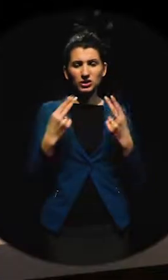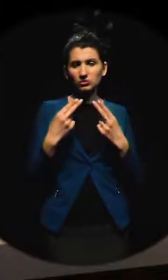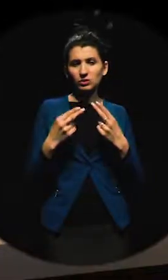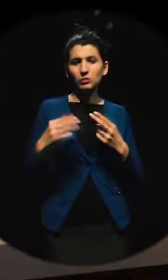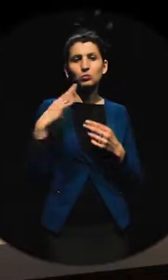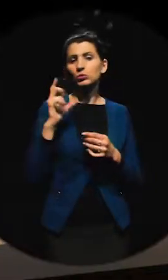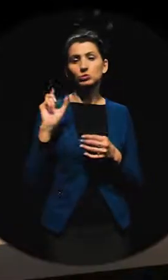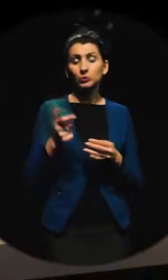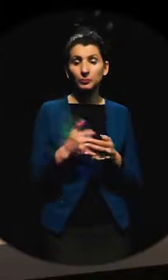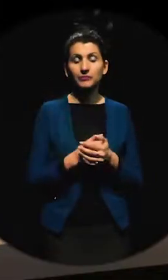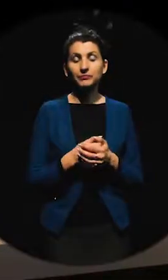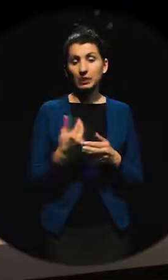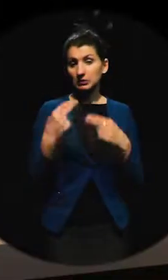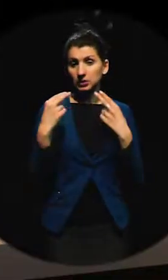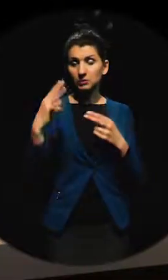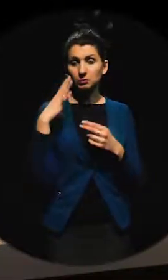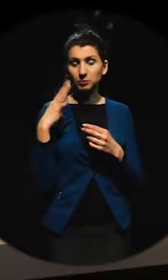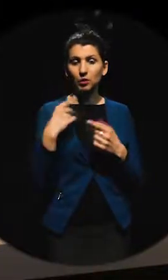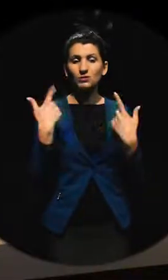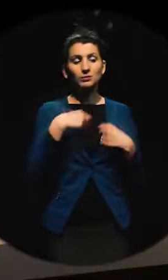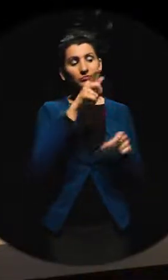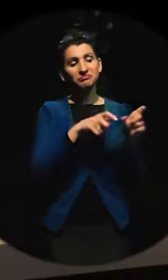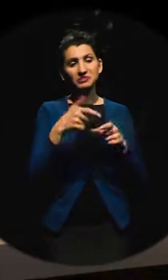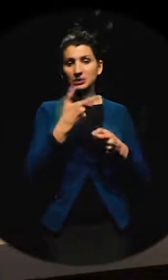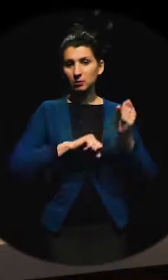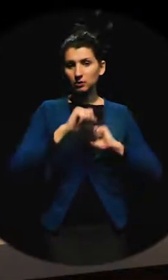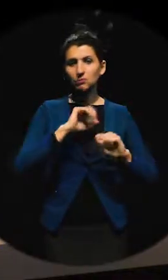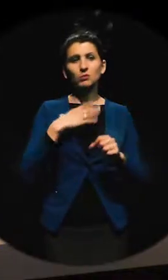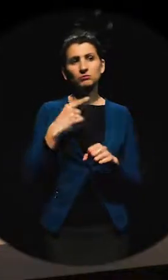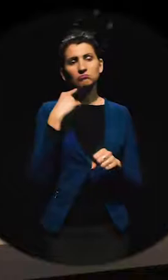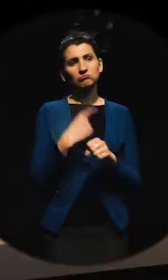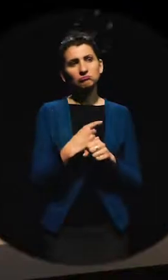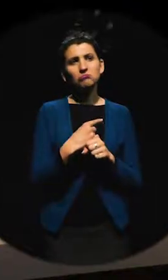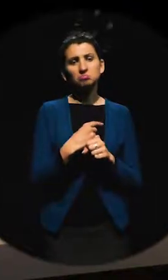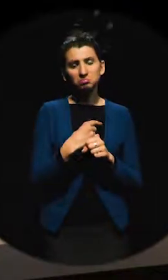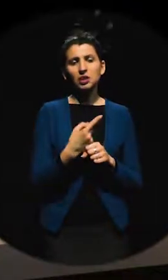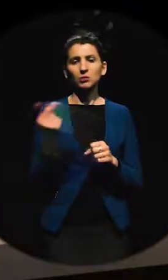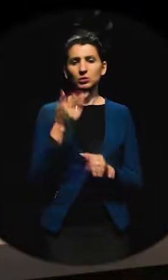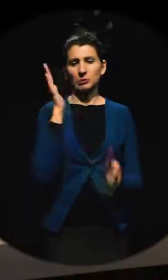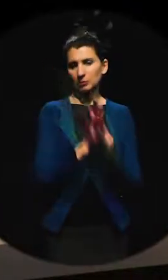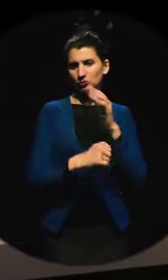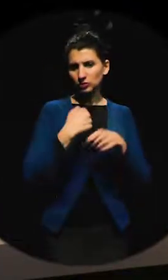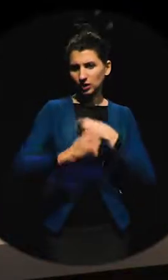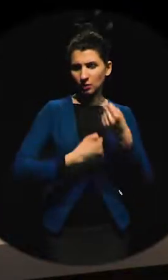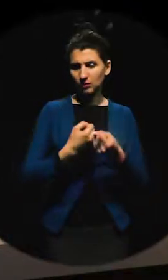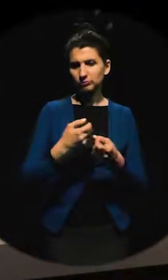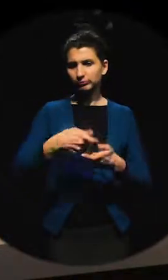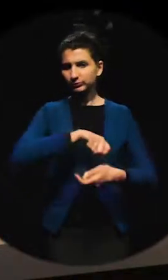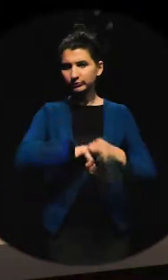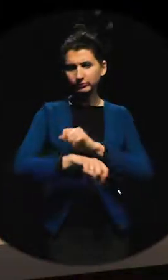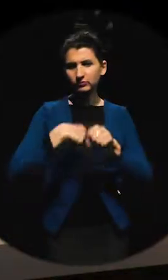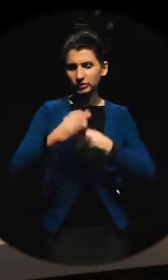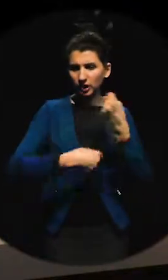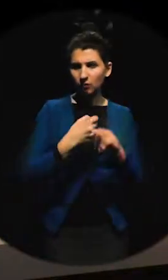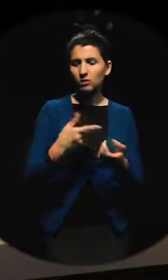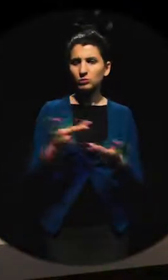najważniejsze było to, że osoby z niepełnosprawnościami decydowały się na bezpośrednie działanie w przestrzeni